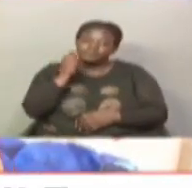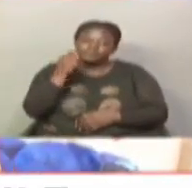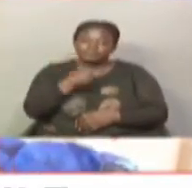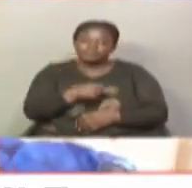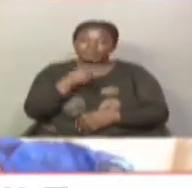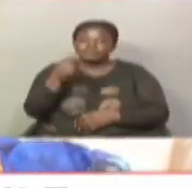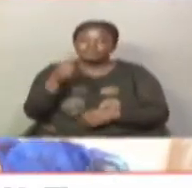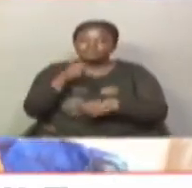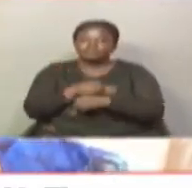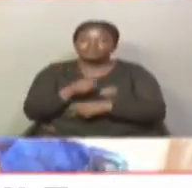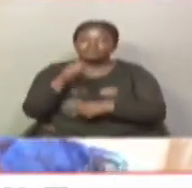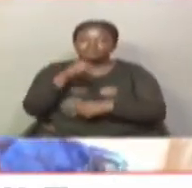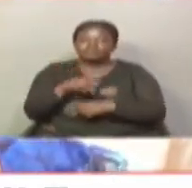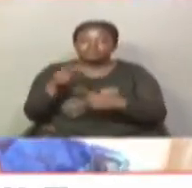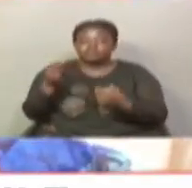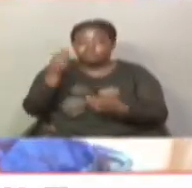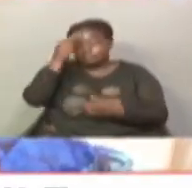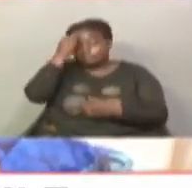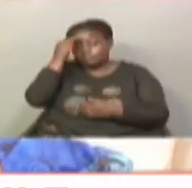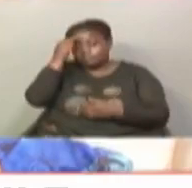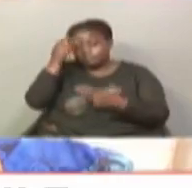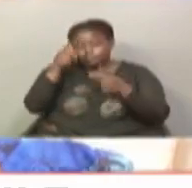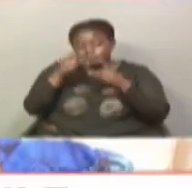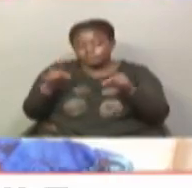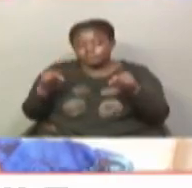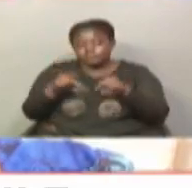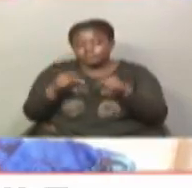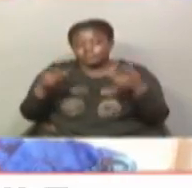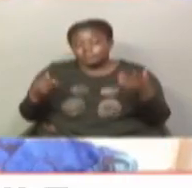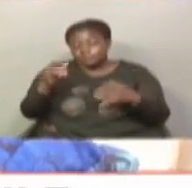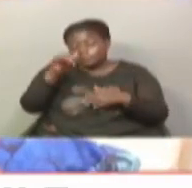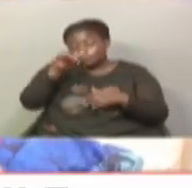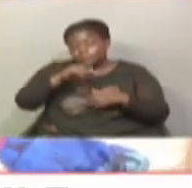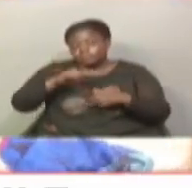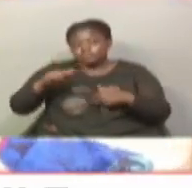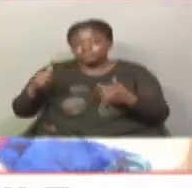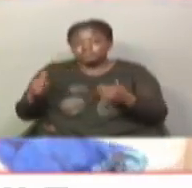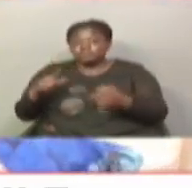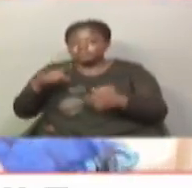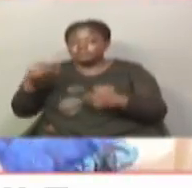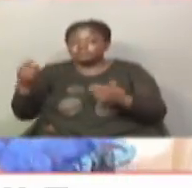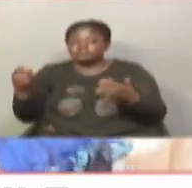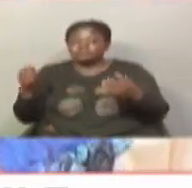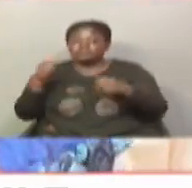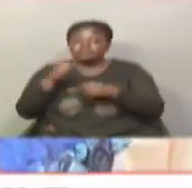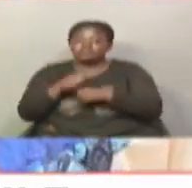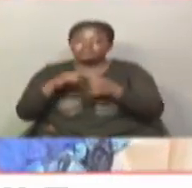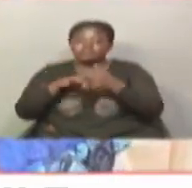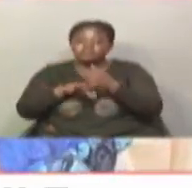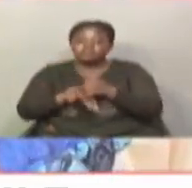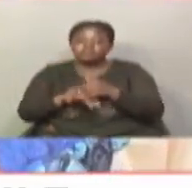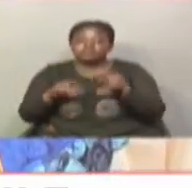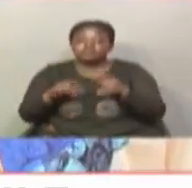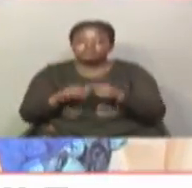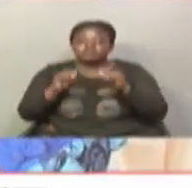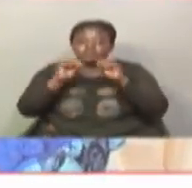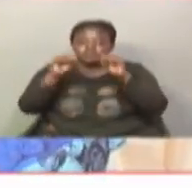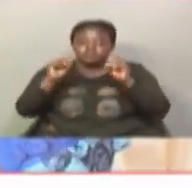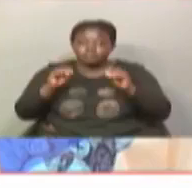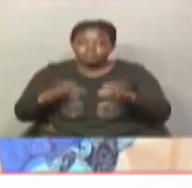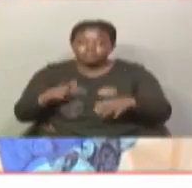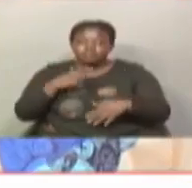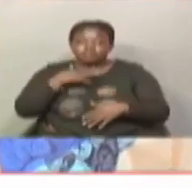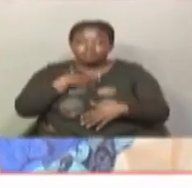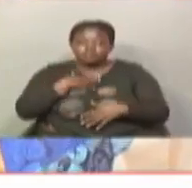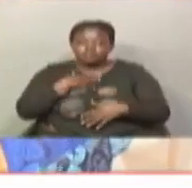lyokka eriteeka omwana ku musingi omwana n'otajjula n'ogenda buli ssomero gy'olaga mu secondary nga abasomesa